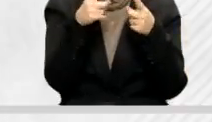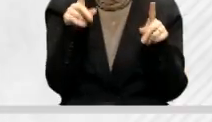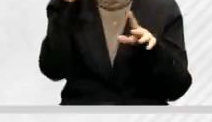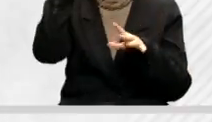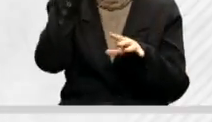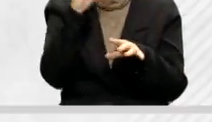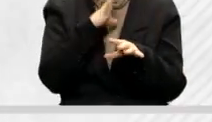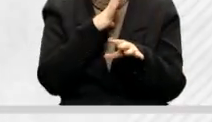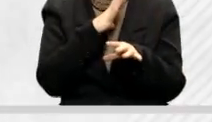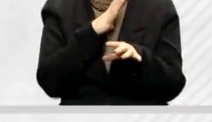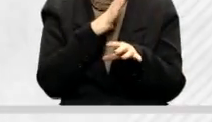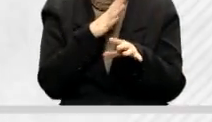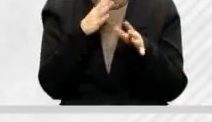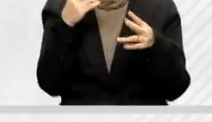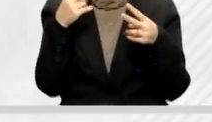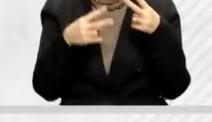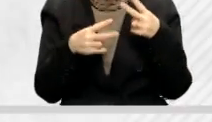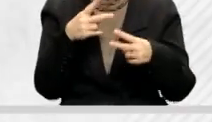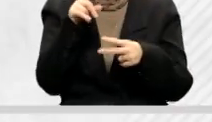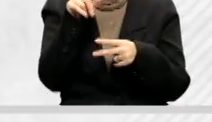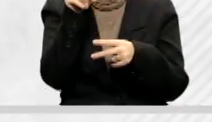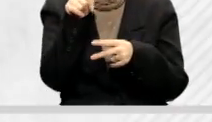bir gün önce aldığımız bilginin